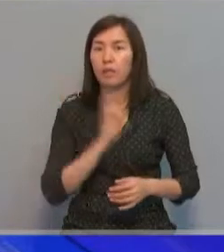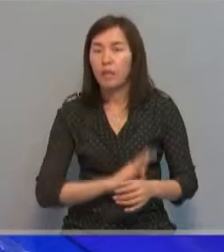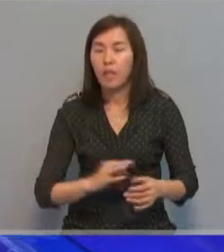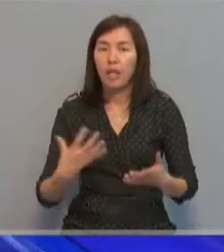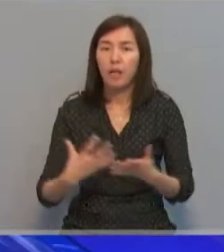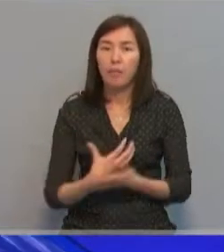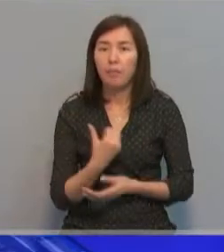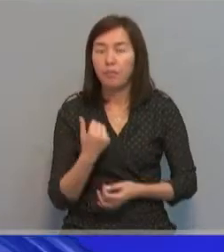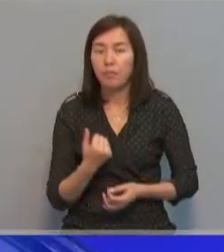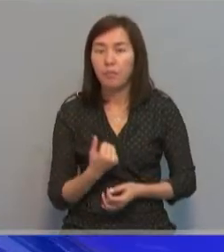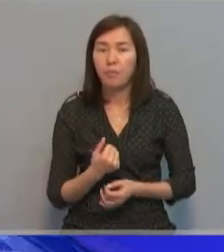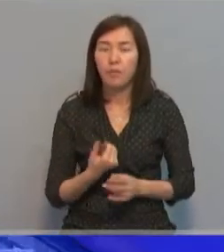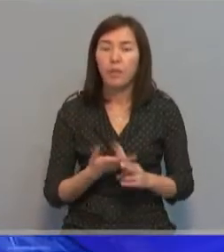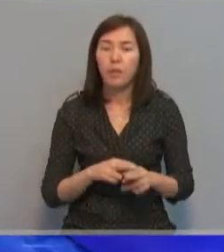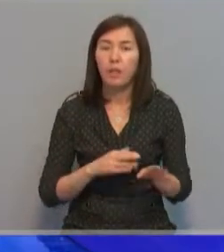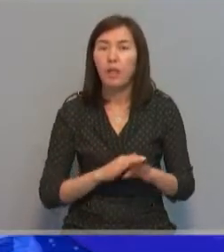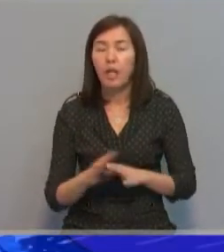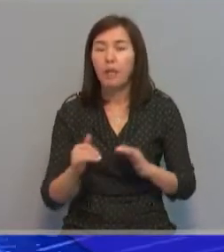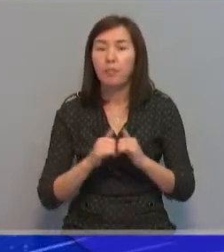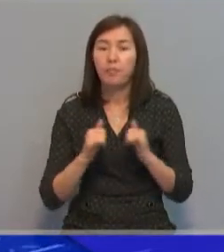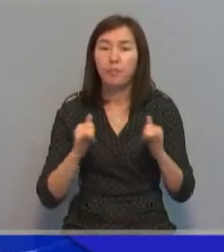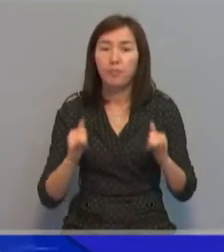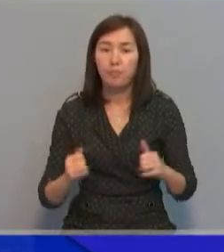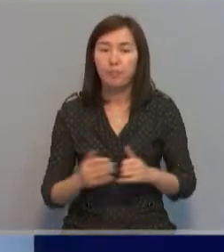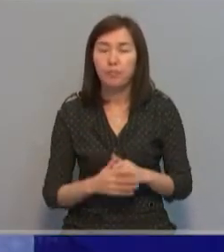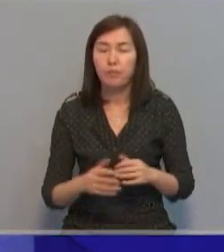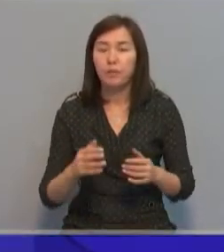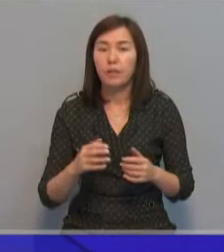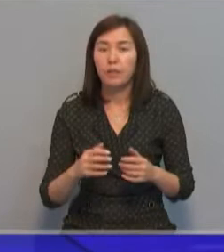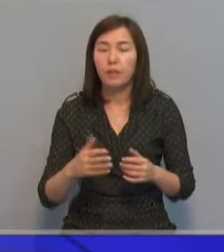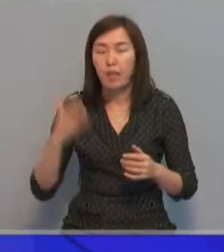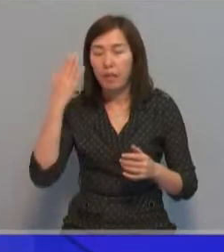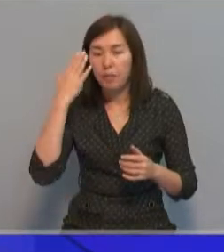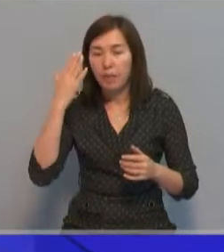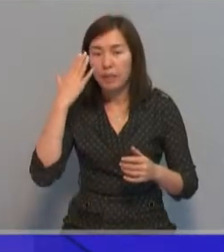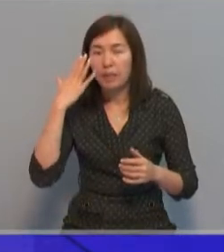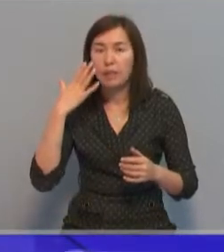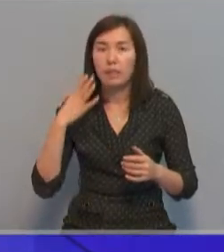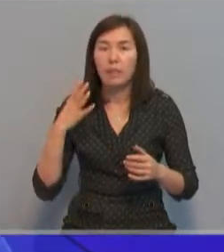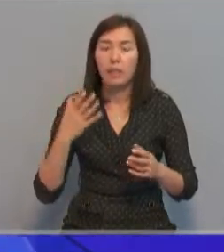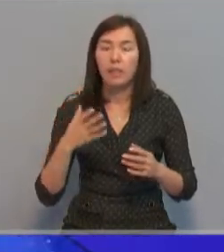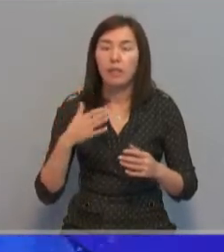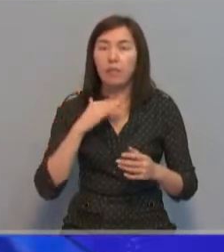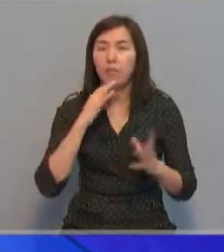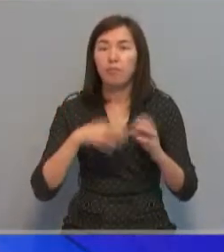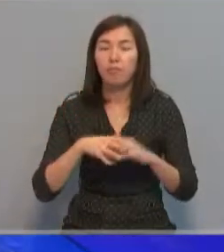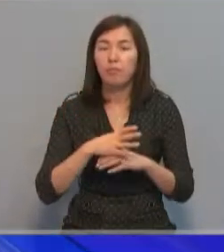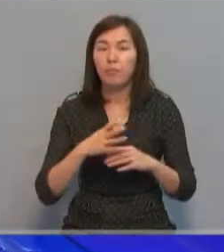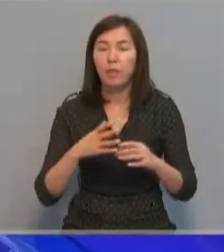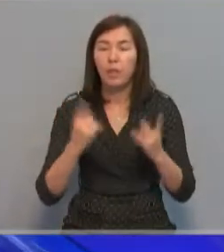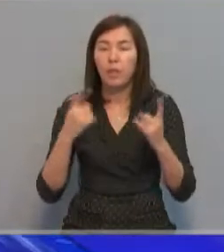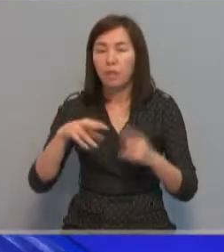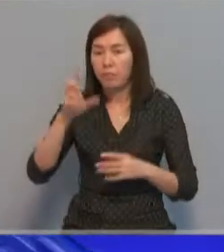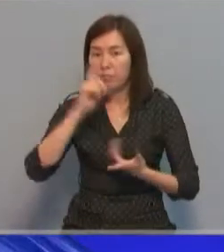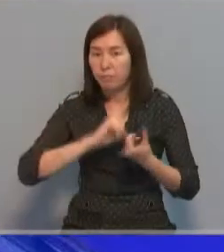қол жеткізіп, толыққанды дамыған, бәсекеге қабілетті әлем назарын аударған алпауыт